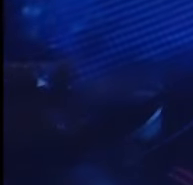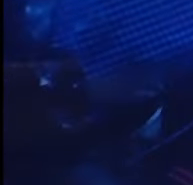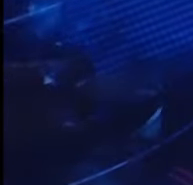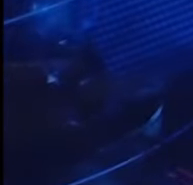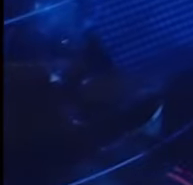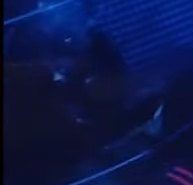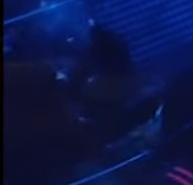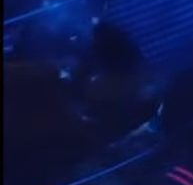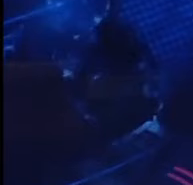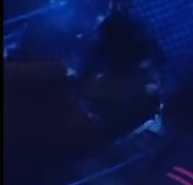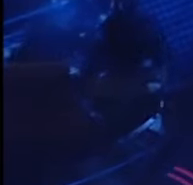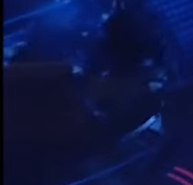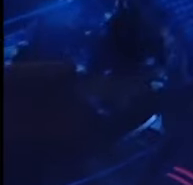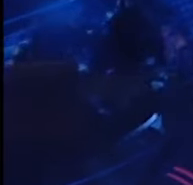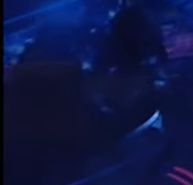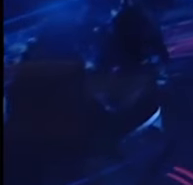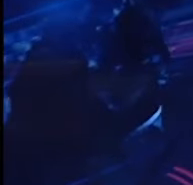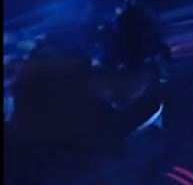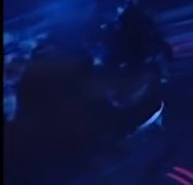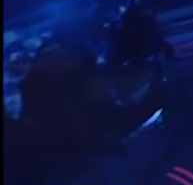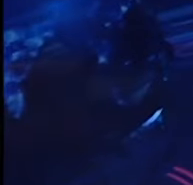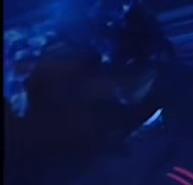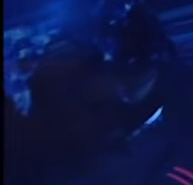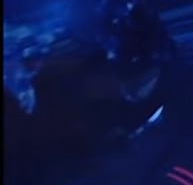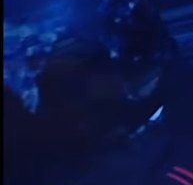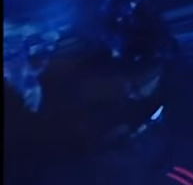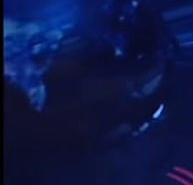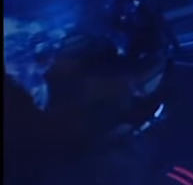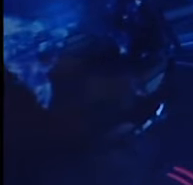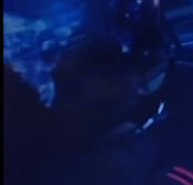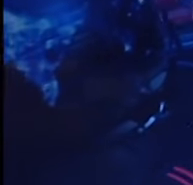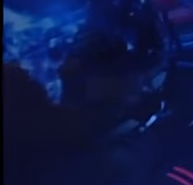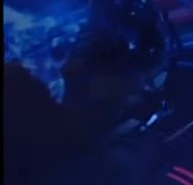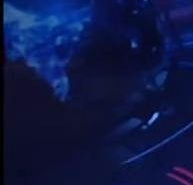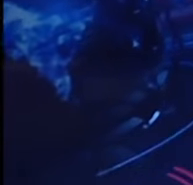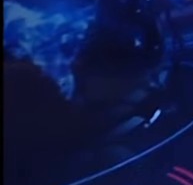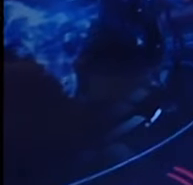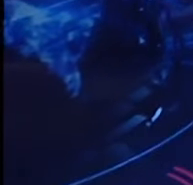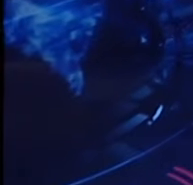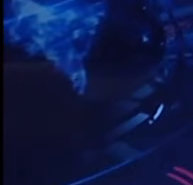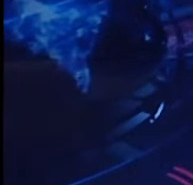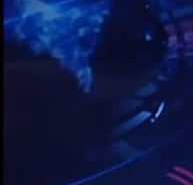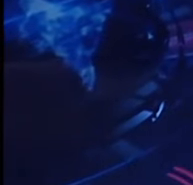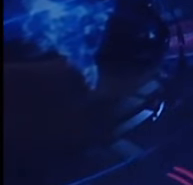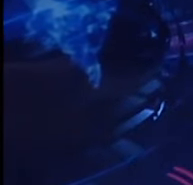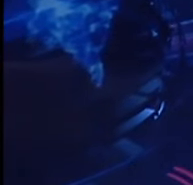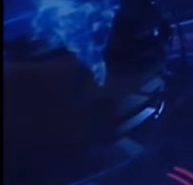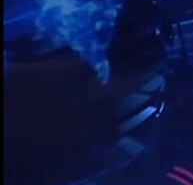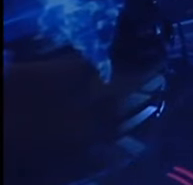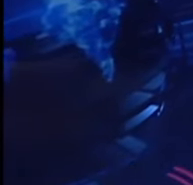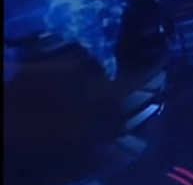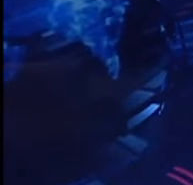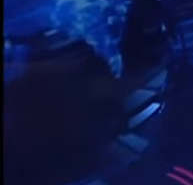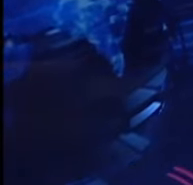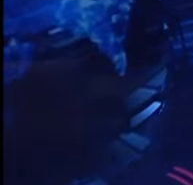نتابع النشره مجلس الامن المركزي انعقد في وزاره الداخليه برئاسه وزير الداخليه